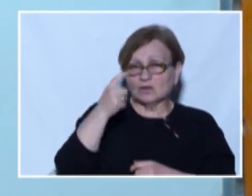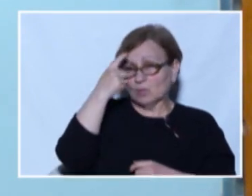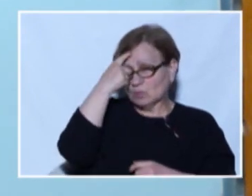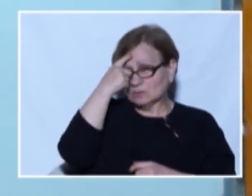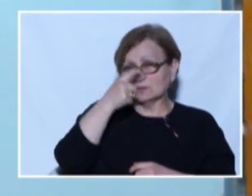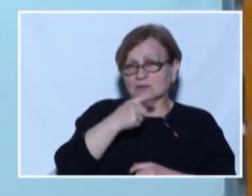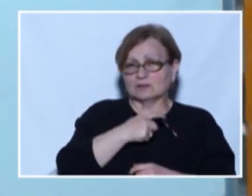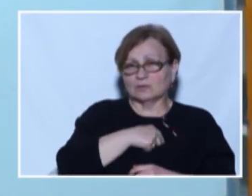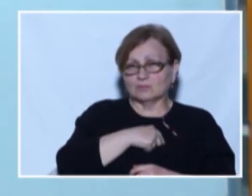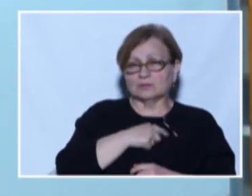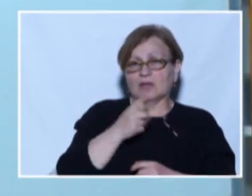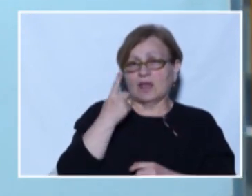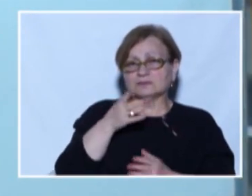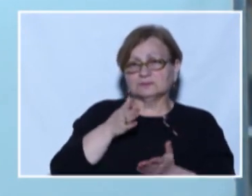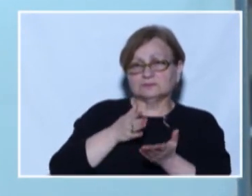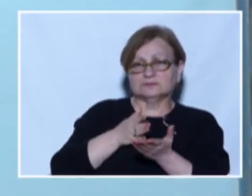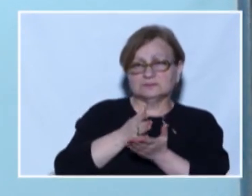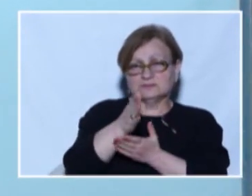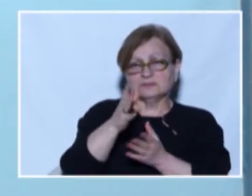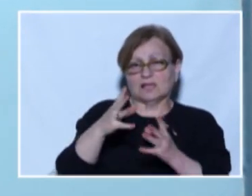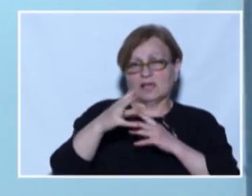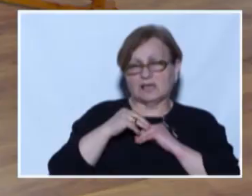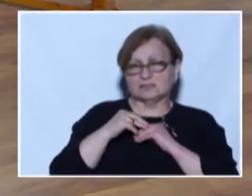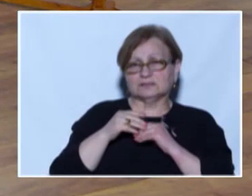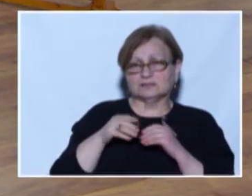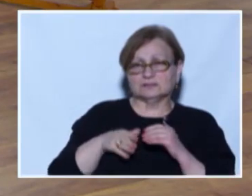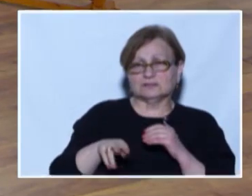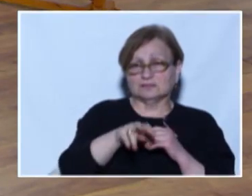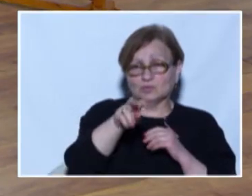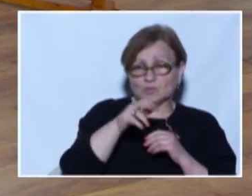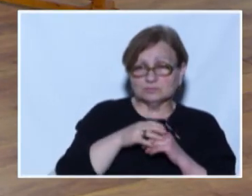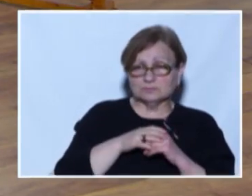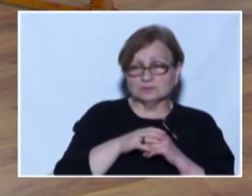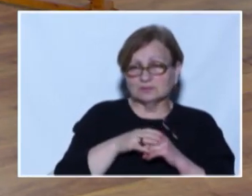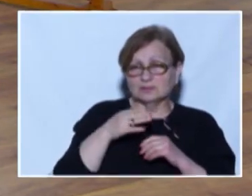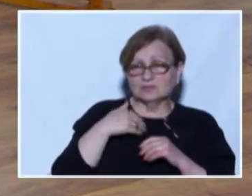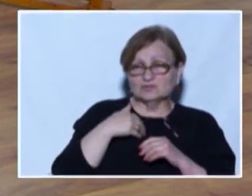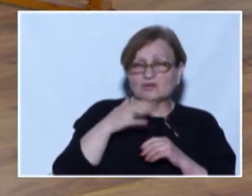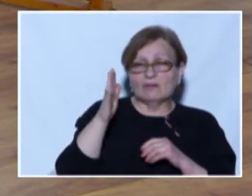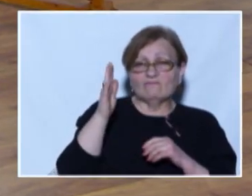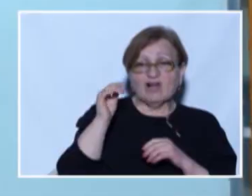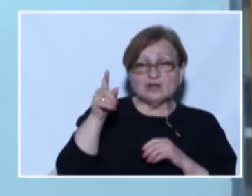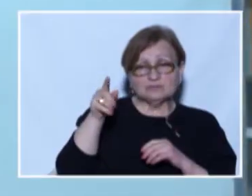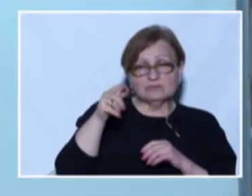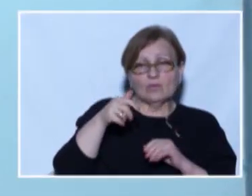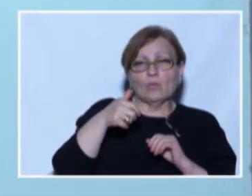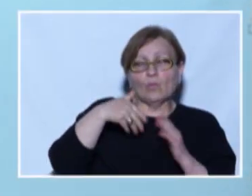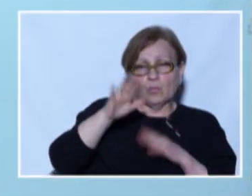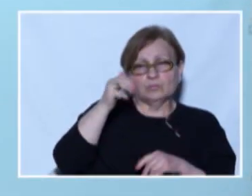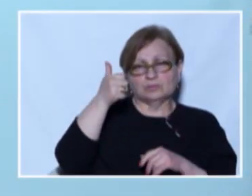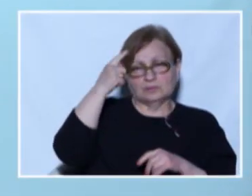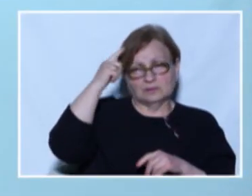გული ერთი გზით დადიოდნენ. მაგრამ ვაჟა-ფშაველამ ჩვენზე უკეთესად იცის, რომ